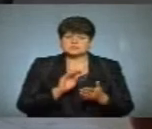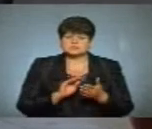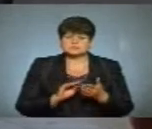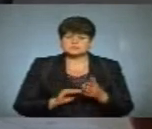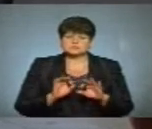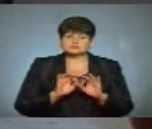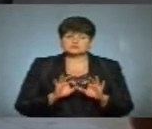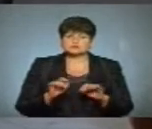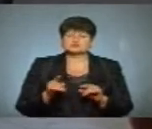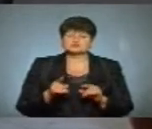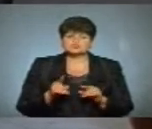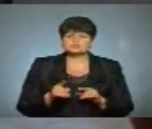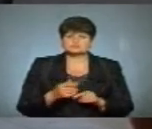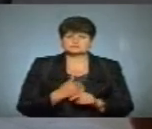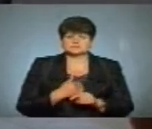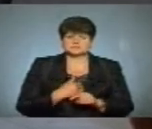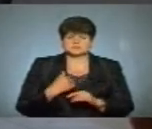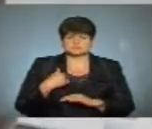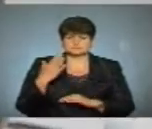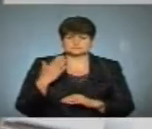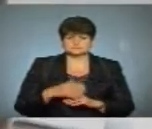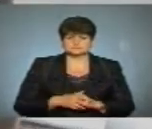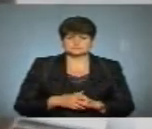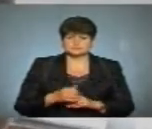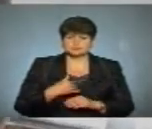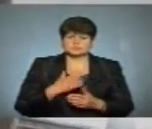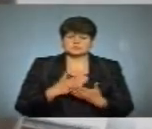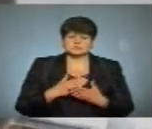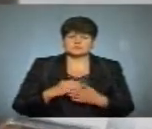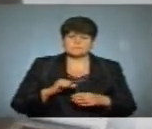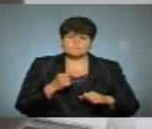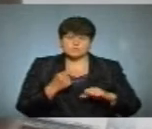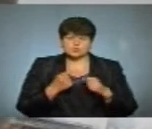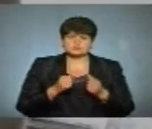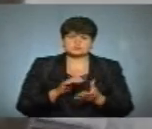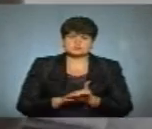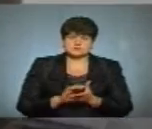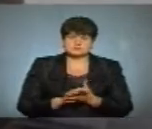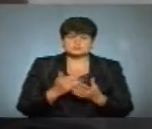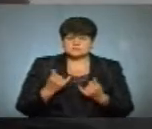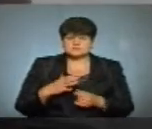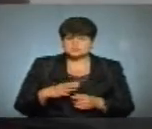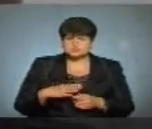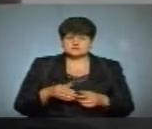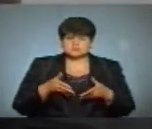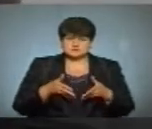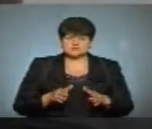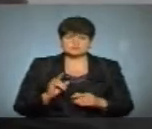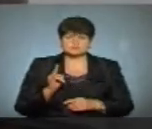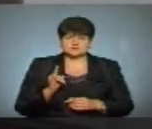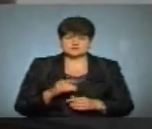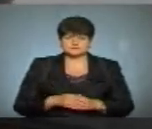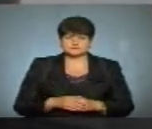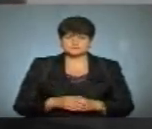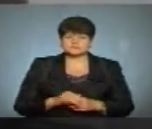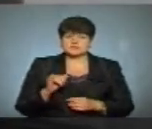Яремчук розповідає, чому ініціювала голосування. В мене є подруги і знайомі, які зараз якраз очікують народження дитини.